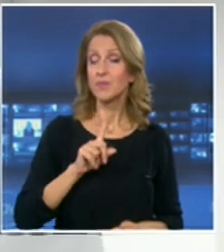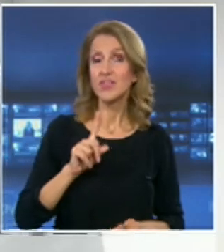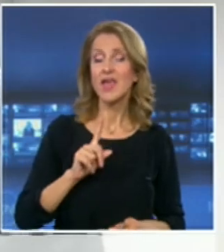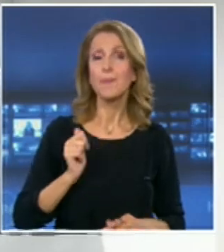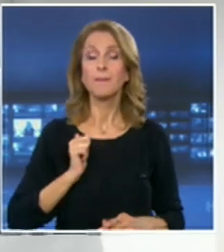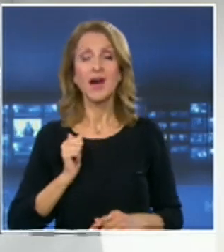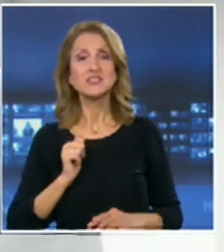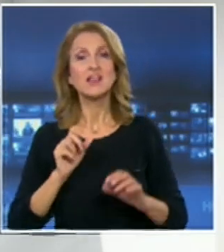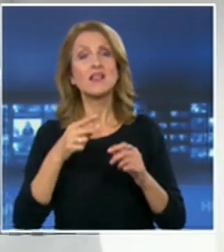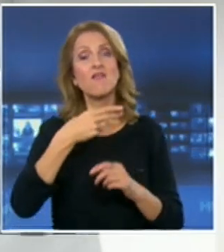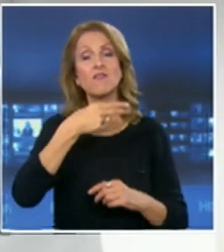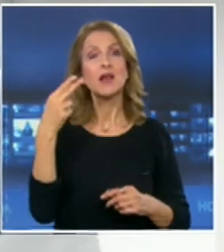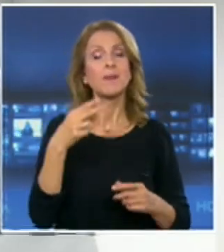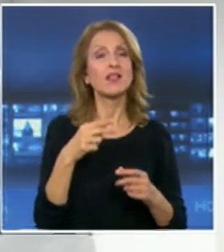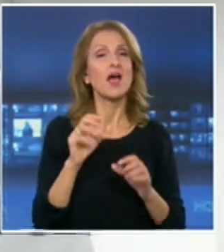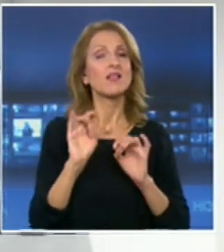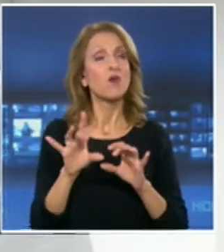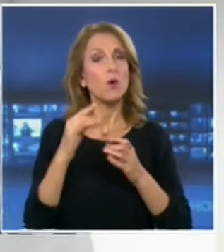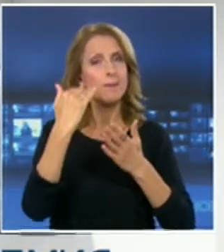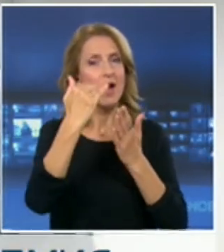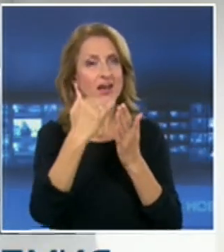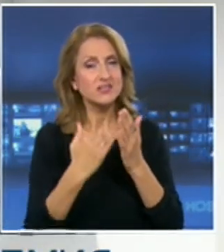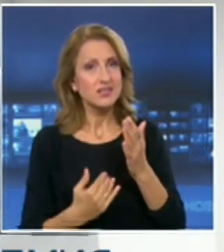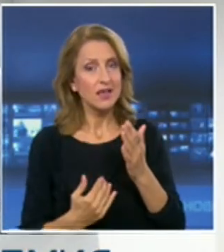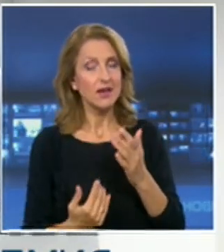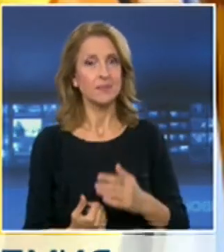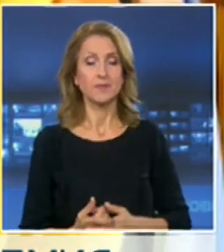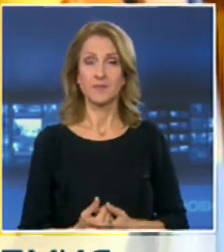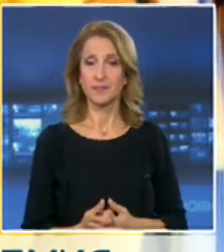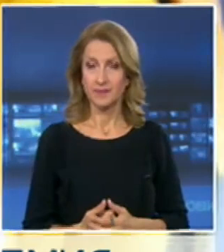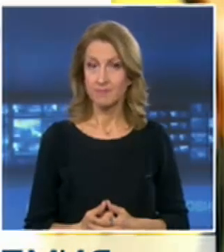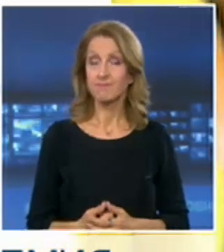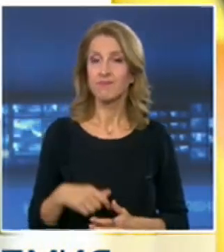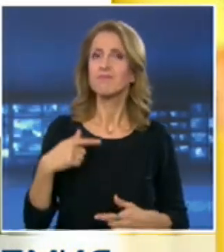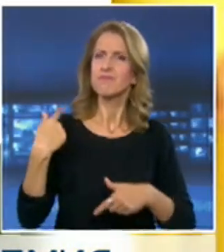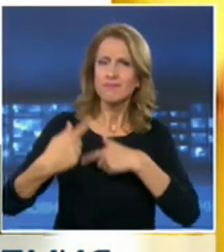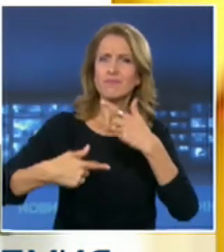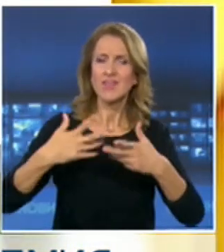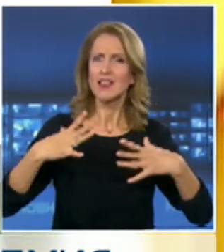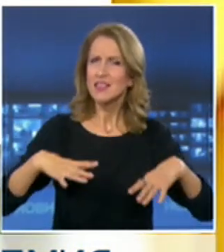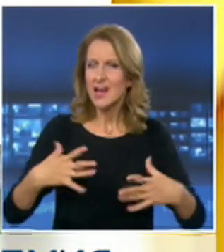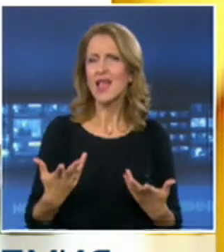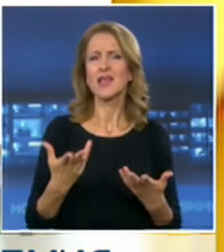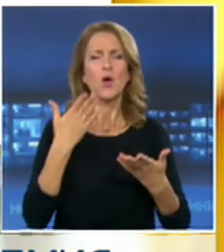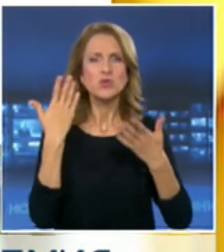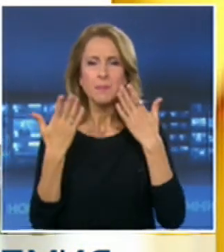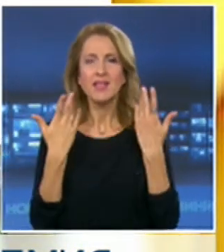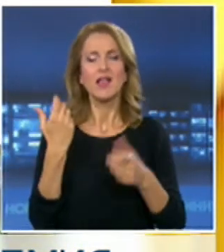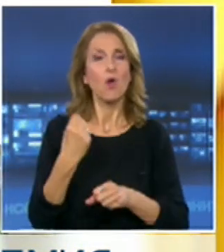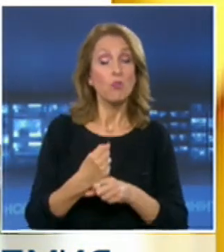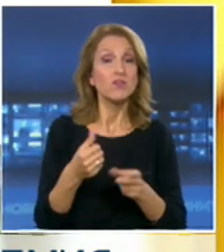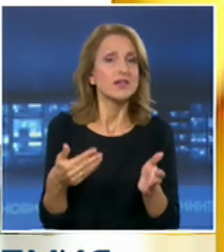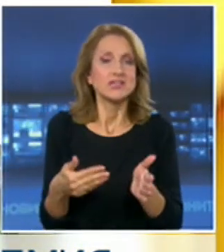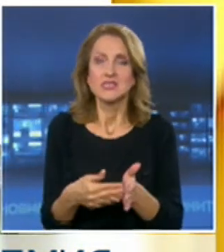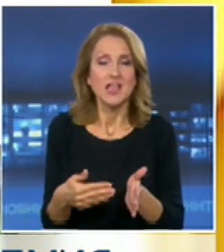пазят фирмена информация, както нали, и корпоративните мрежи. Наред с традиционните дрехи, обувки и козметика, тази година заради